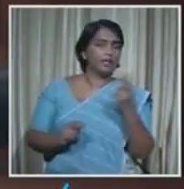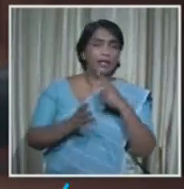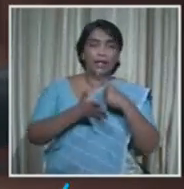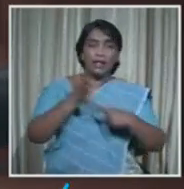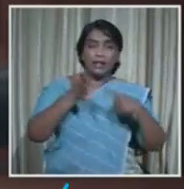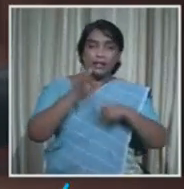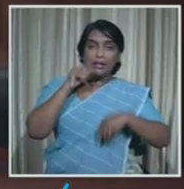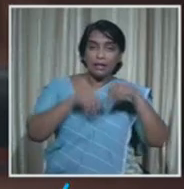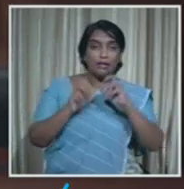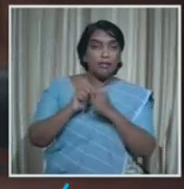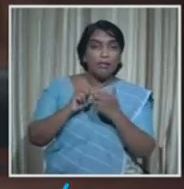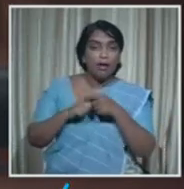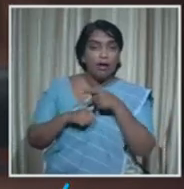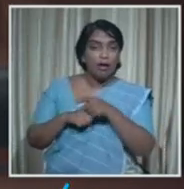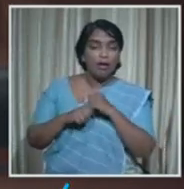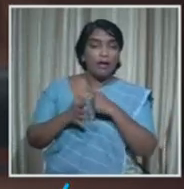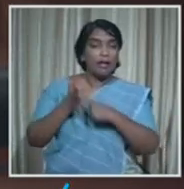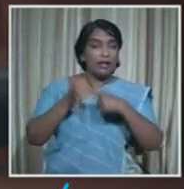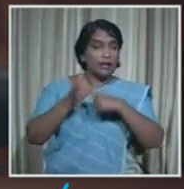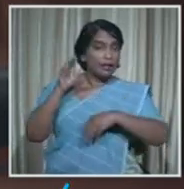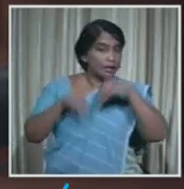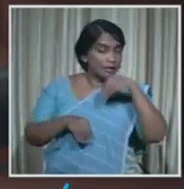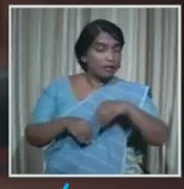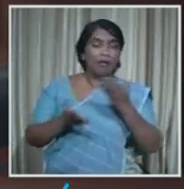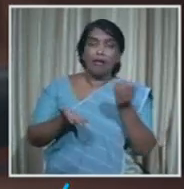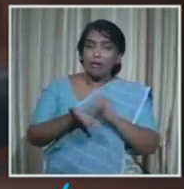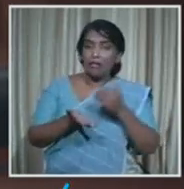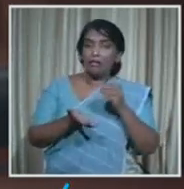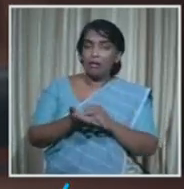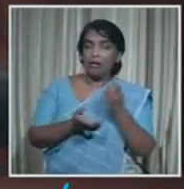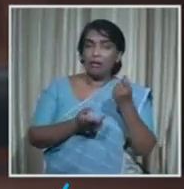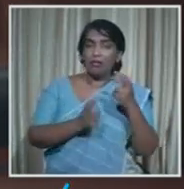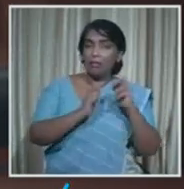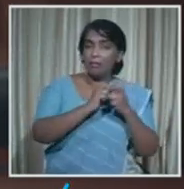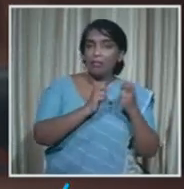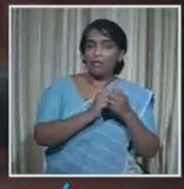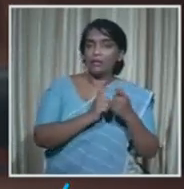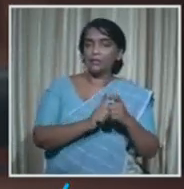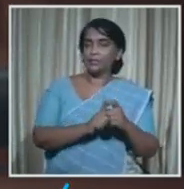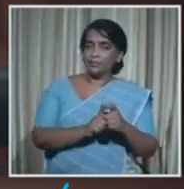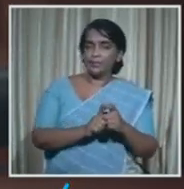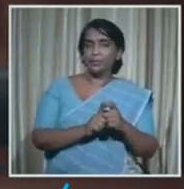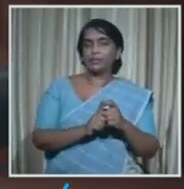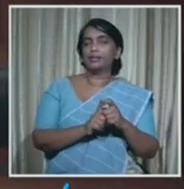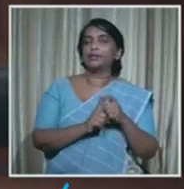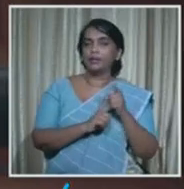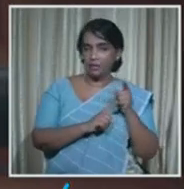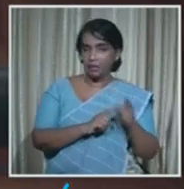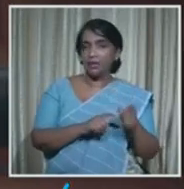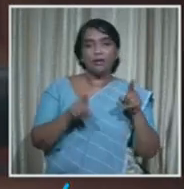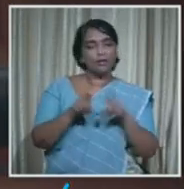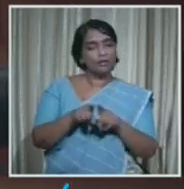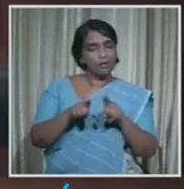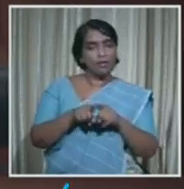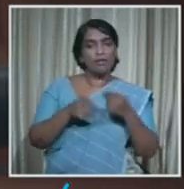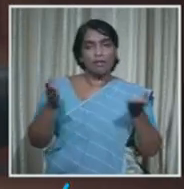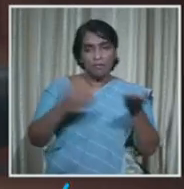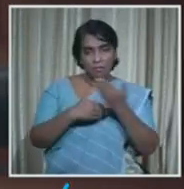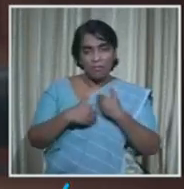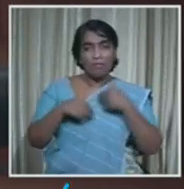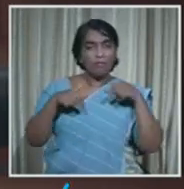විසින් මොකද කරන්නේ? මේ දේශපාලන අර්බුදයෙන් තව තවත් මේ ආර්ථික අර්බුදයේ තීව්‍රභාවයට පත් කරනවා. ඒ නිසා අපි කවුරුත්